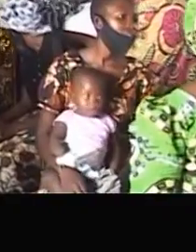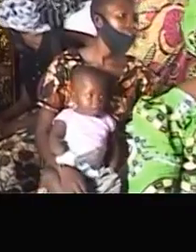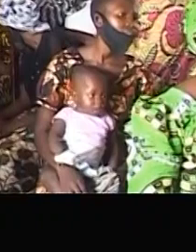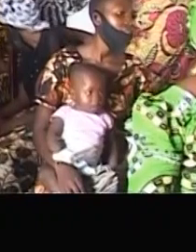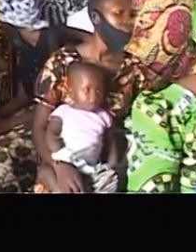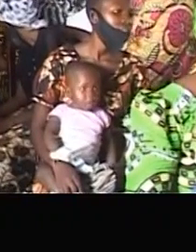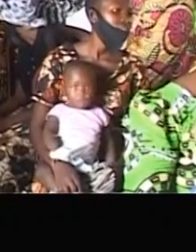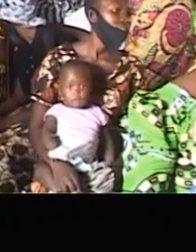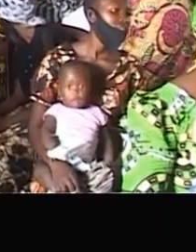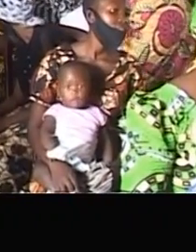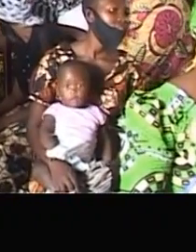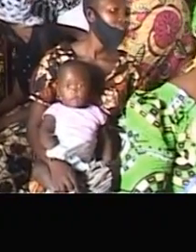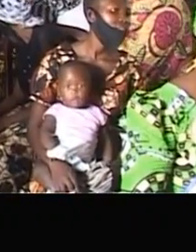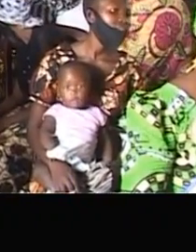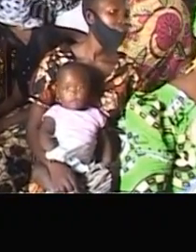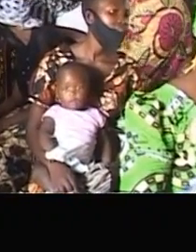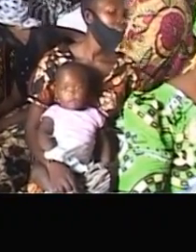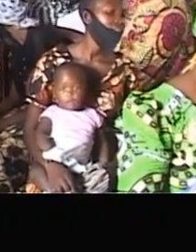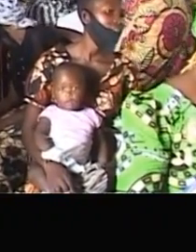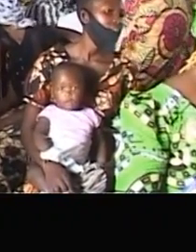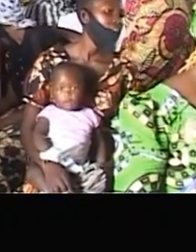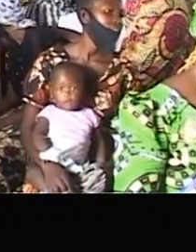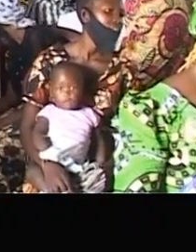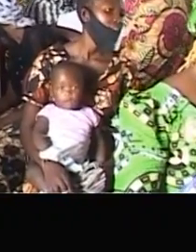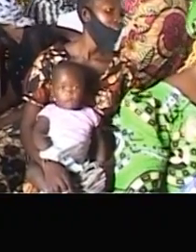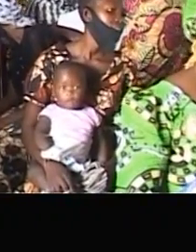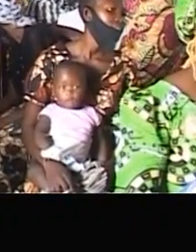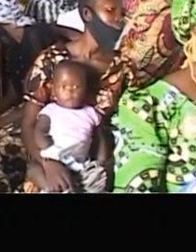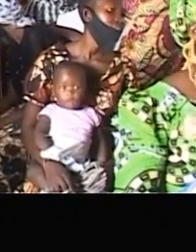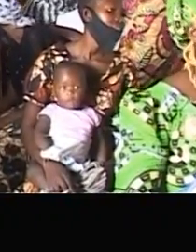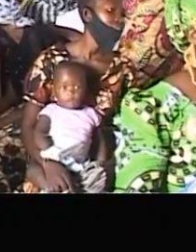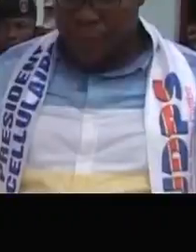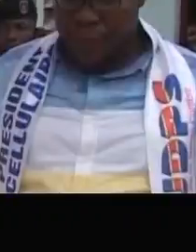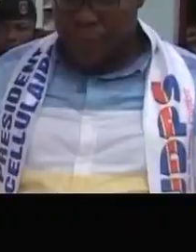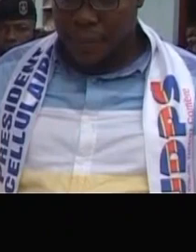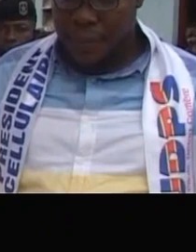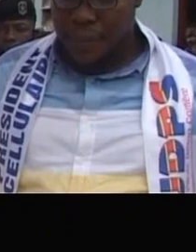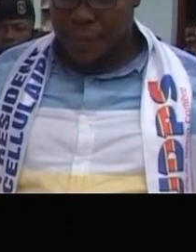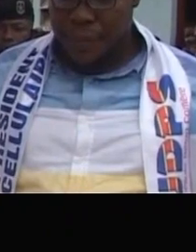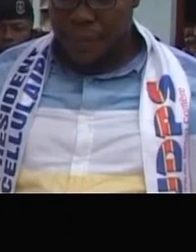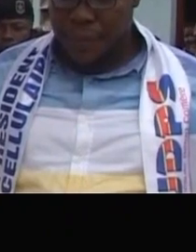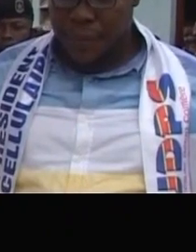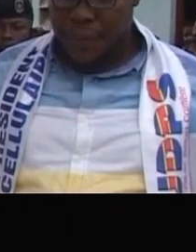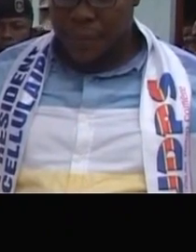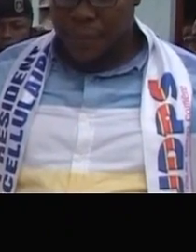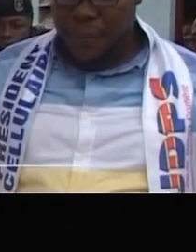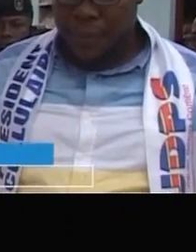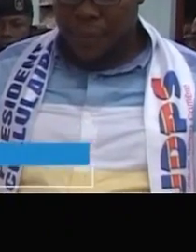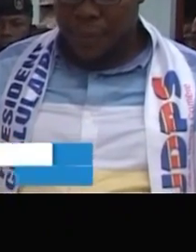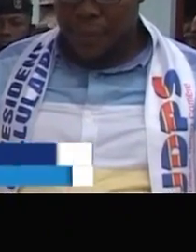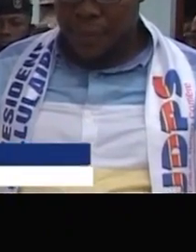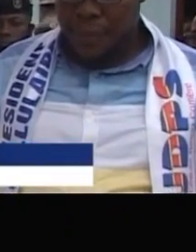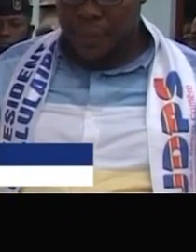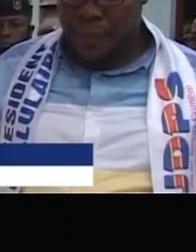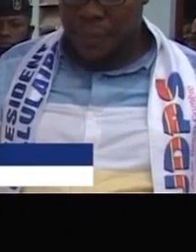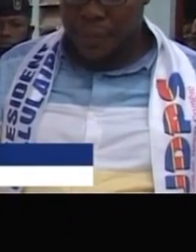bateaux de l'Union sacrée. C'est la proximité avec la population. Nous sommes les élus du peuple, et moi